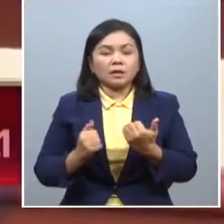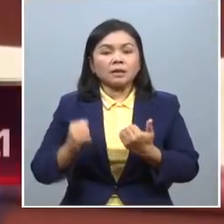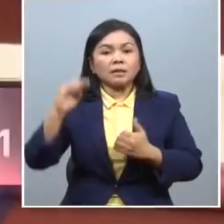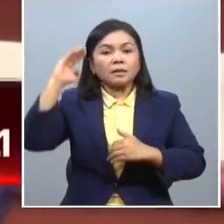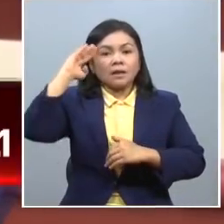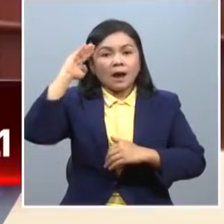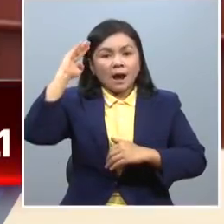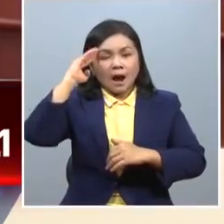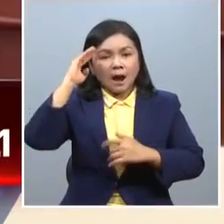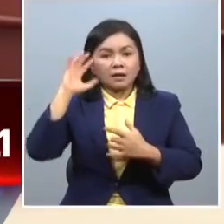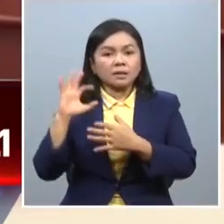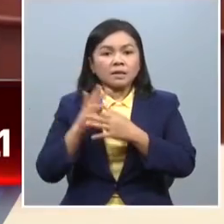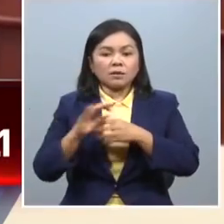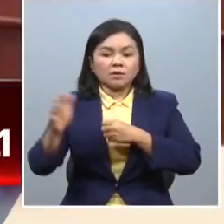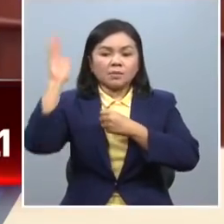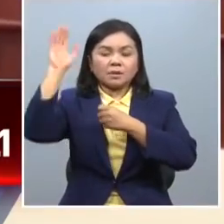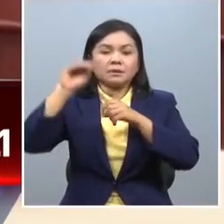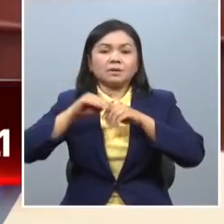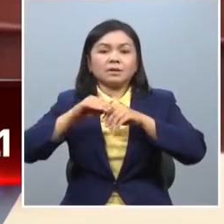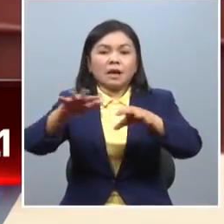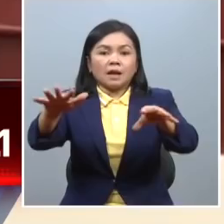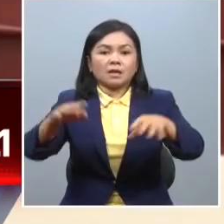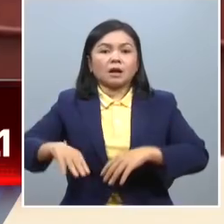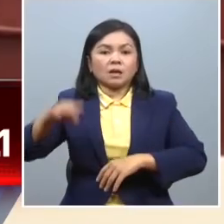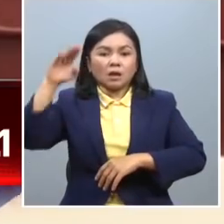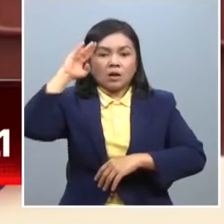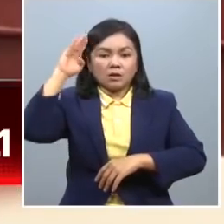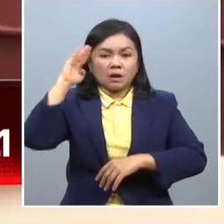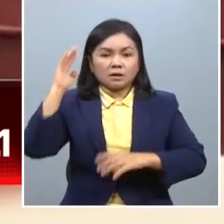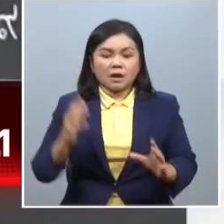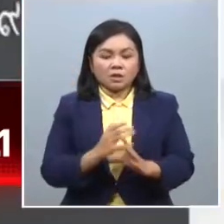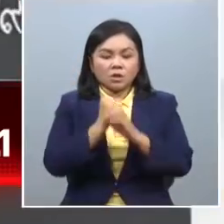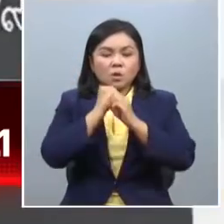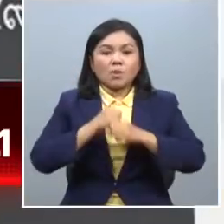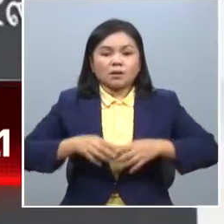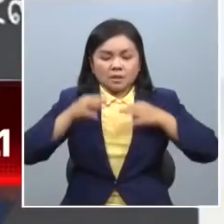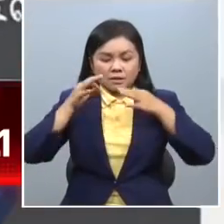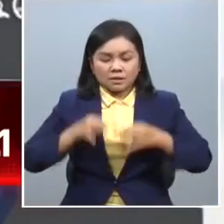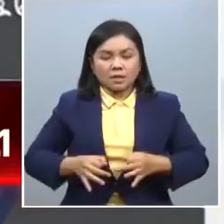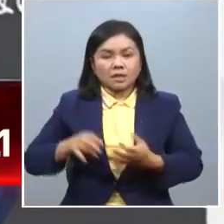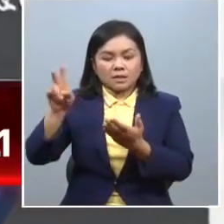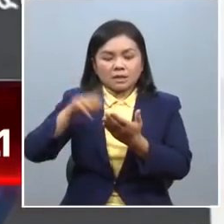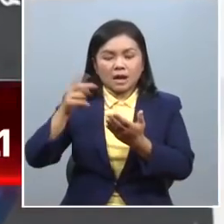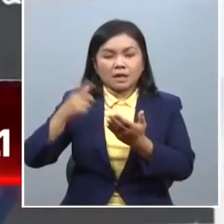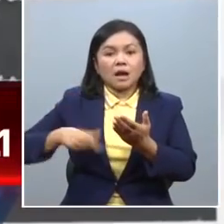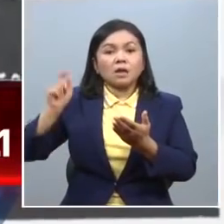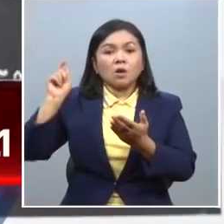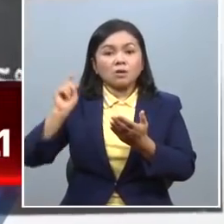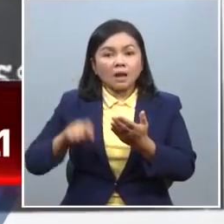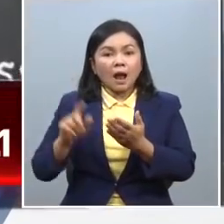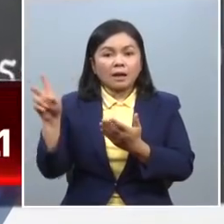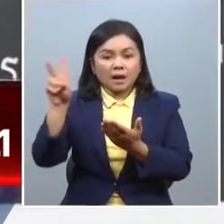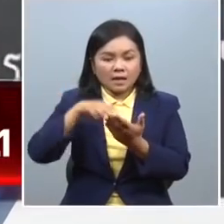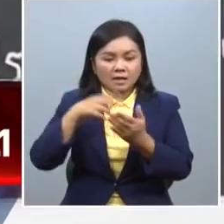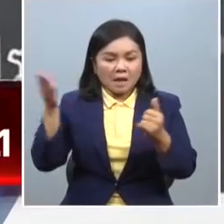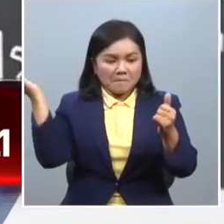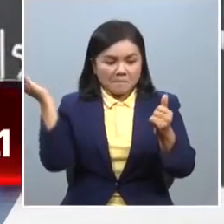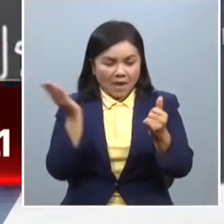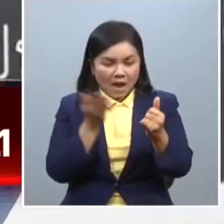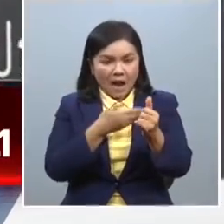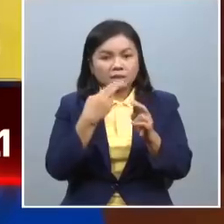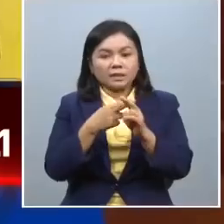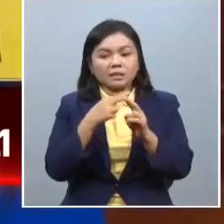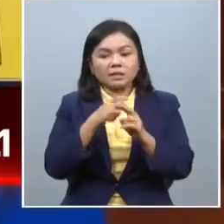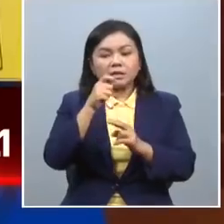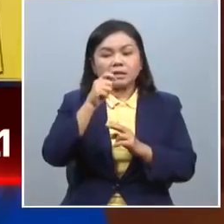องโฆษกกองอำนวยการรักษาความมั่นคงภายในภาค4ส่วนหน้าแถลงคำพิพากษาของศาลจังหวัดปัตตานีตัดสินประหารชีวิตนายอิบราฮิมสุงไหบารูจ